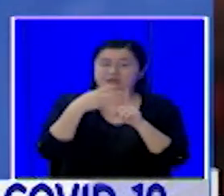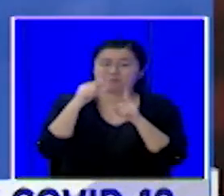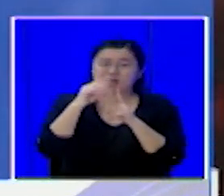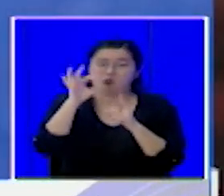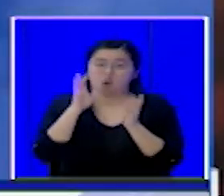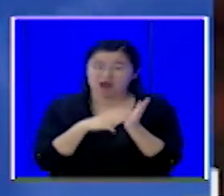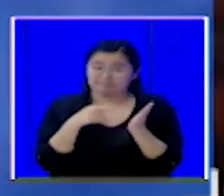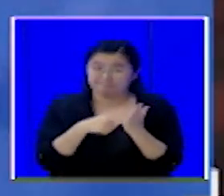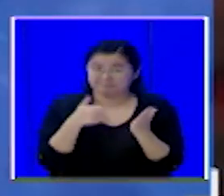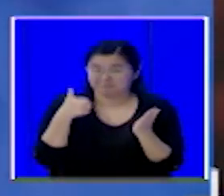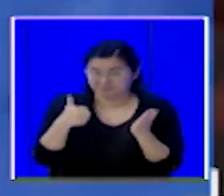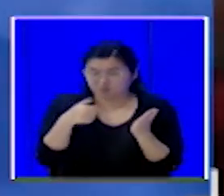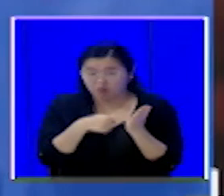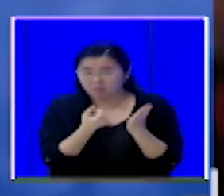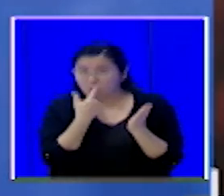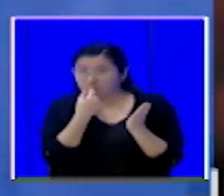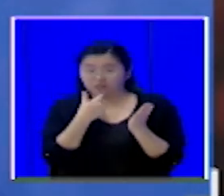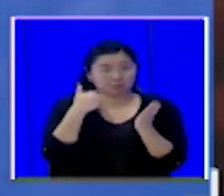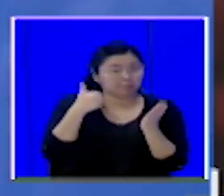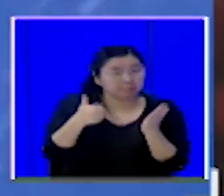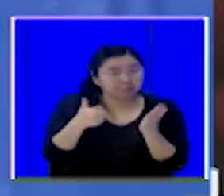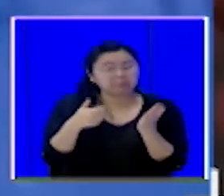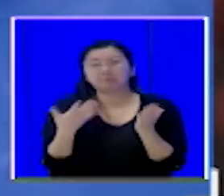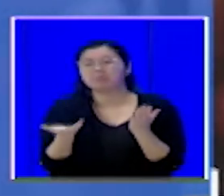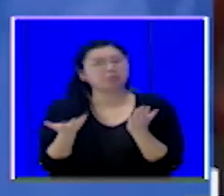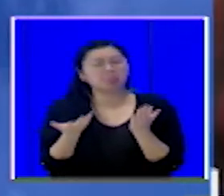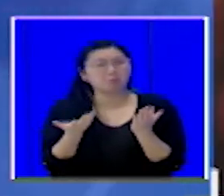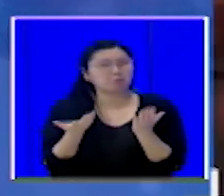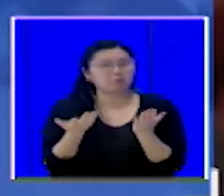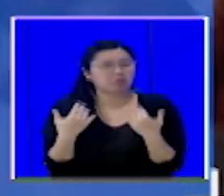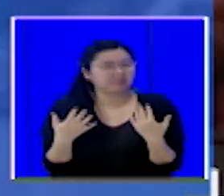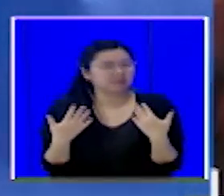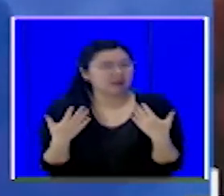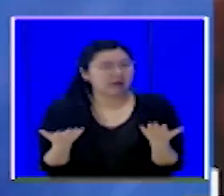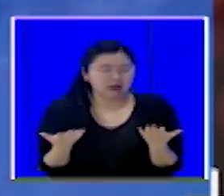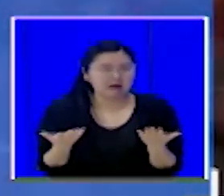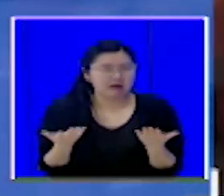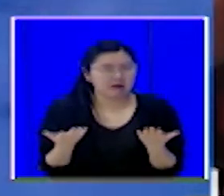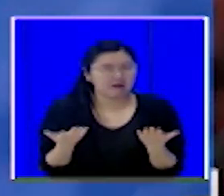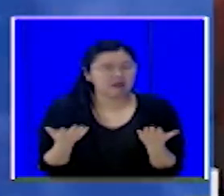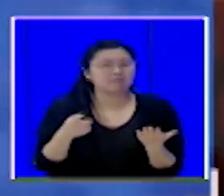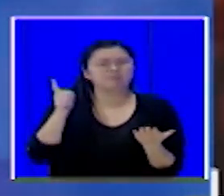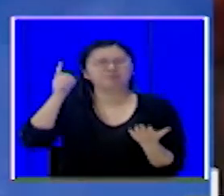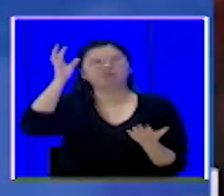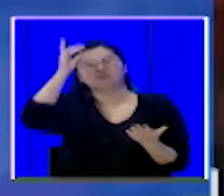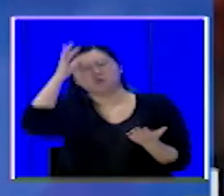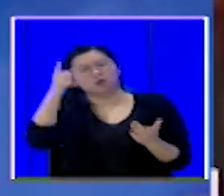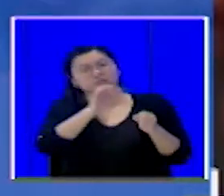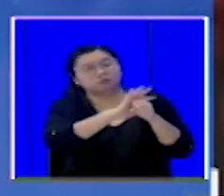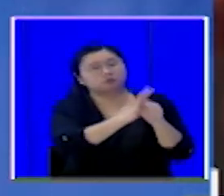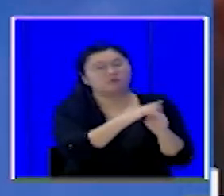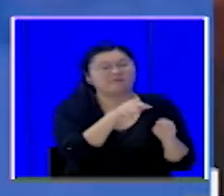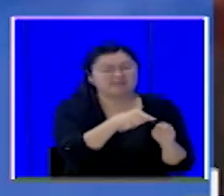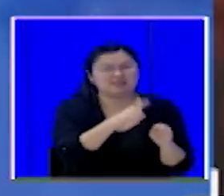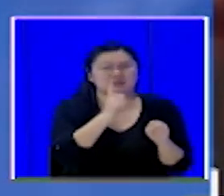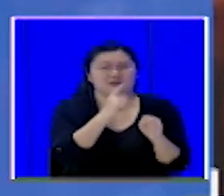Ya, data pertanggal 22 Juni 2021, kenaikan angka COVID-19 nasional mencapai 13.000 kasus. Dua daerah yang paling banyak menyumbang kasus positif COVID-19